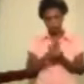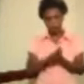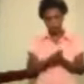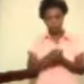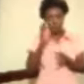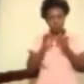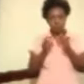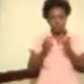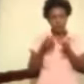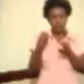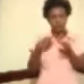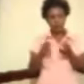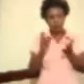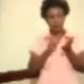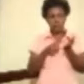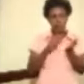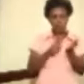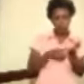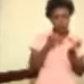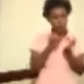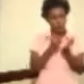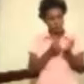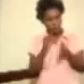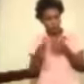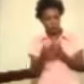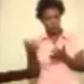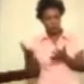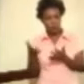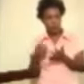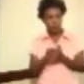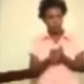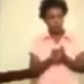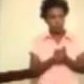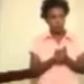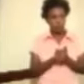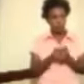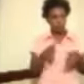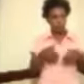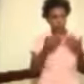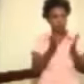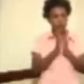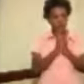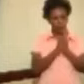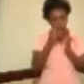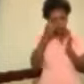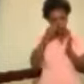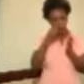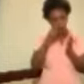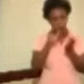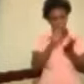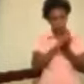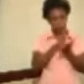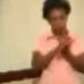zone. Ça veut dire que cantine scolaire qui là, ils créent une demande, et puis de